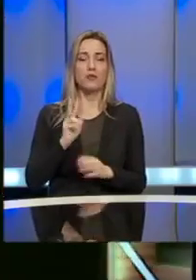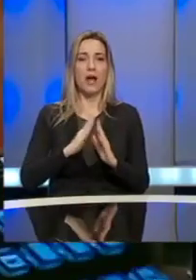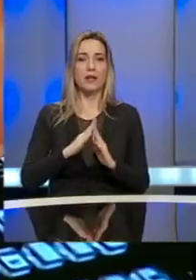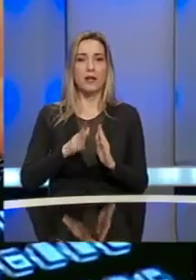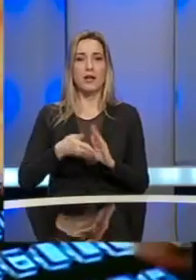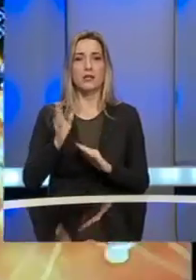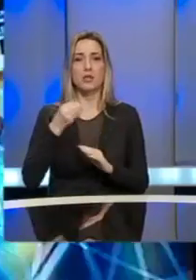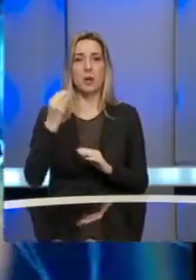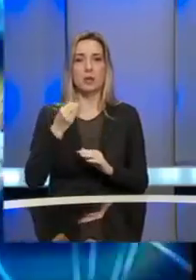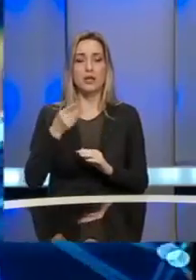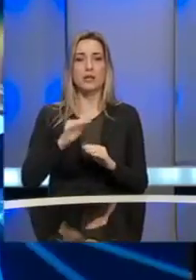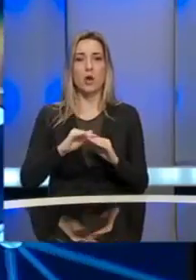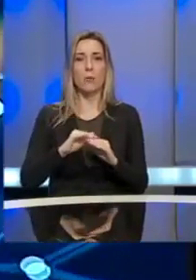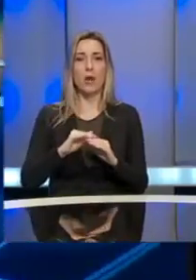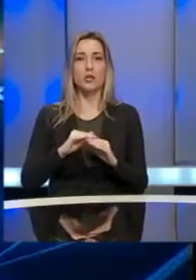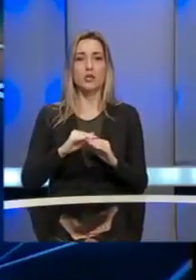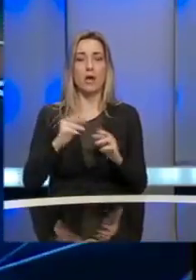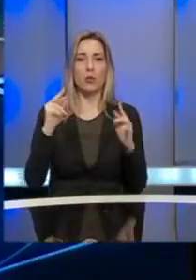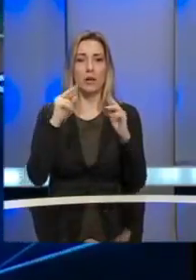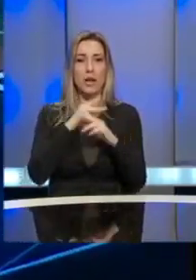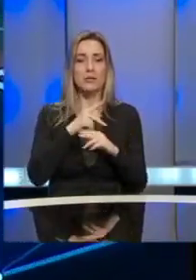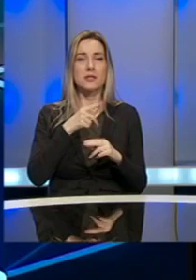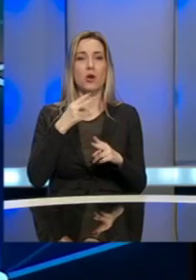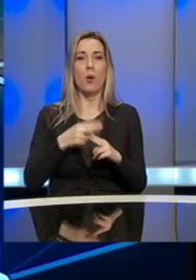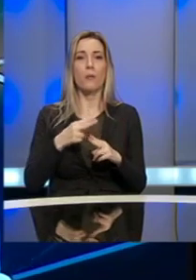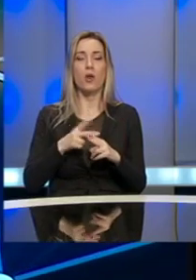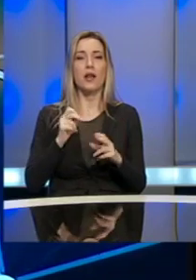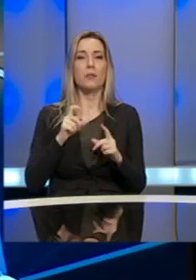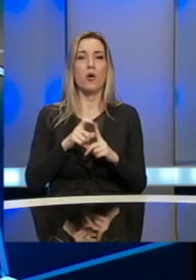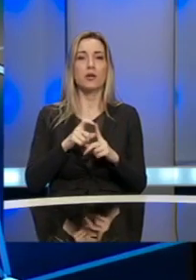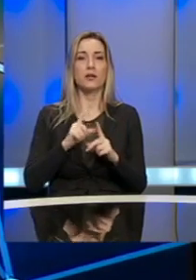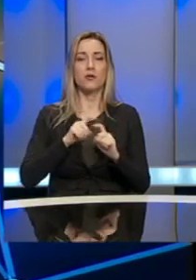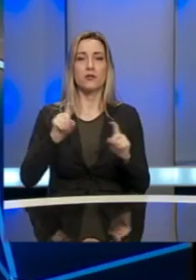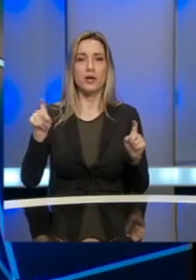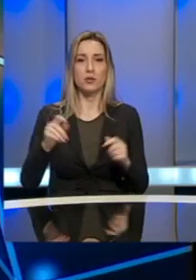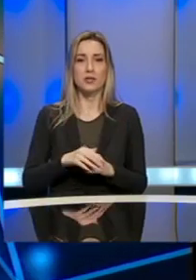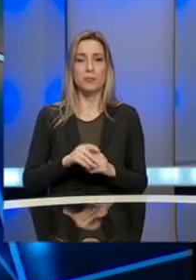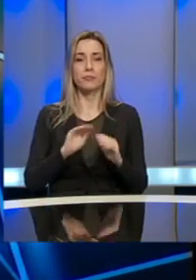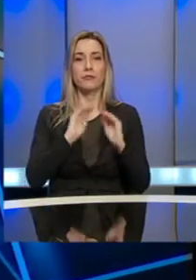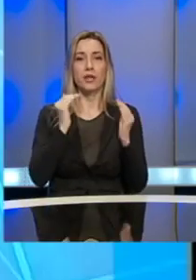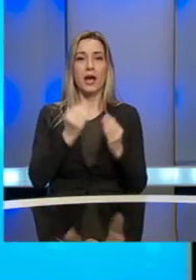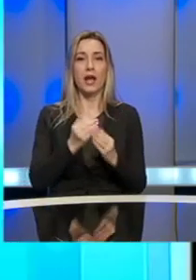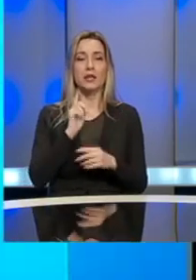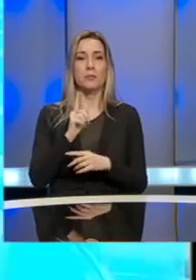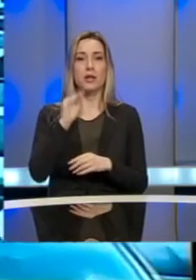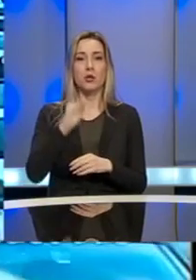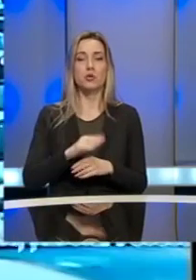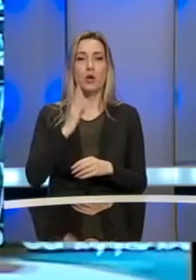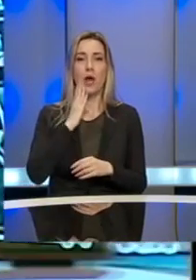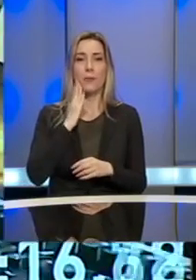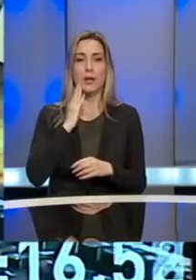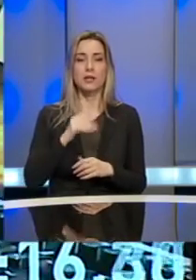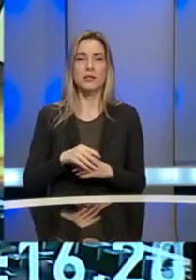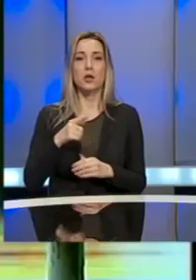sa saopštenjem da se opraštaju grijesi oboljelim od virusa korona. Karantin prijeti u Južnoj Americi, to smo